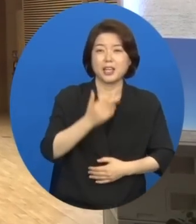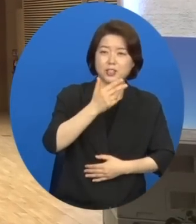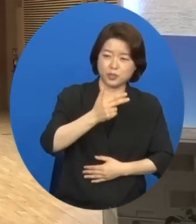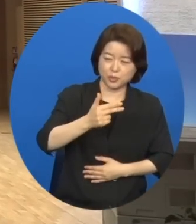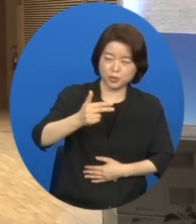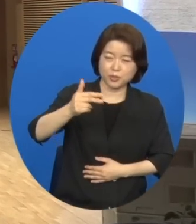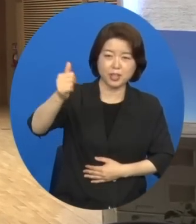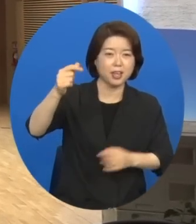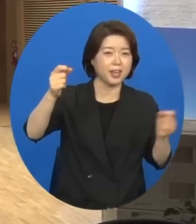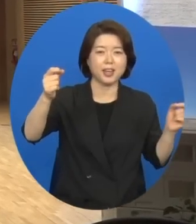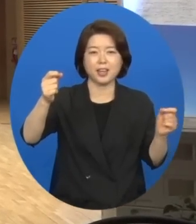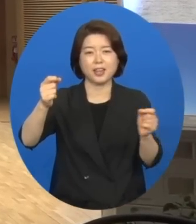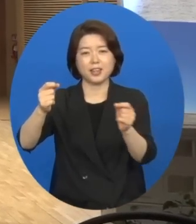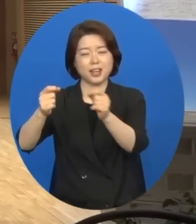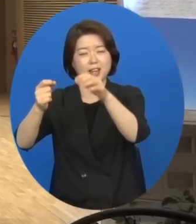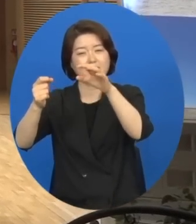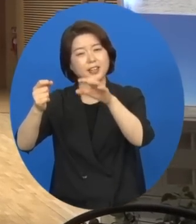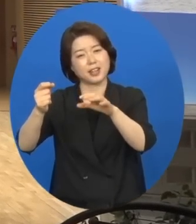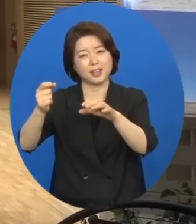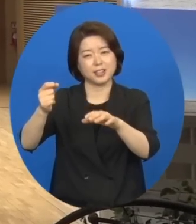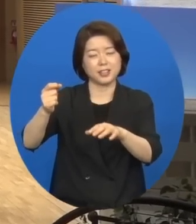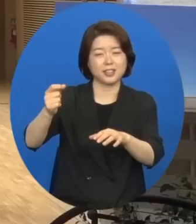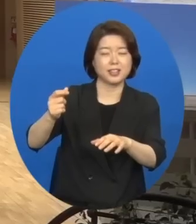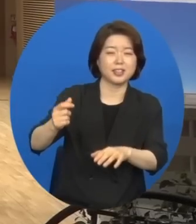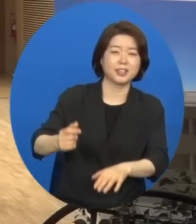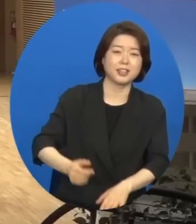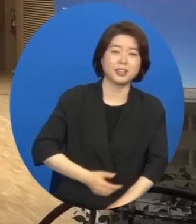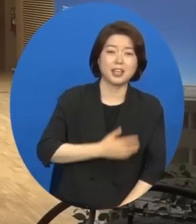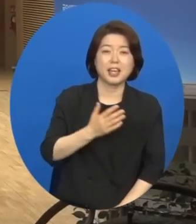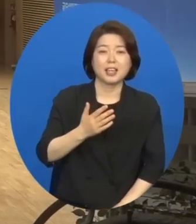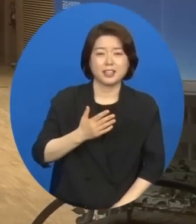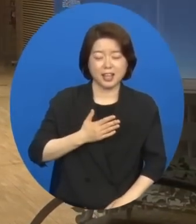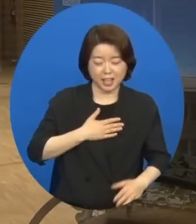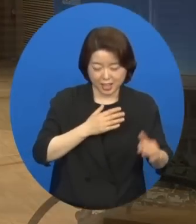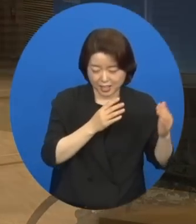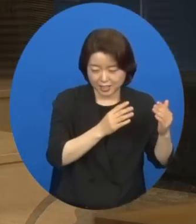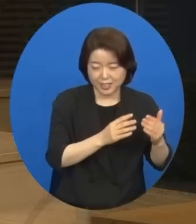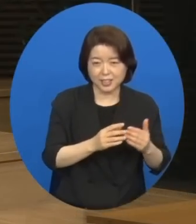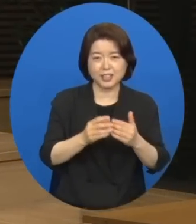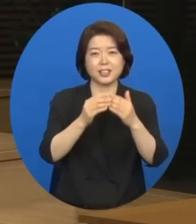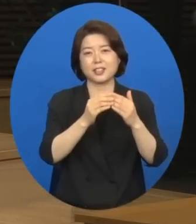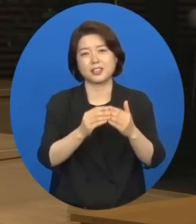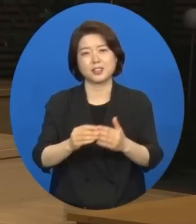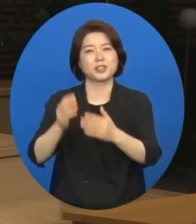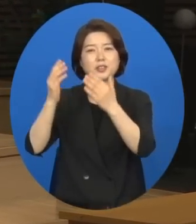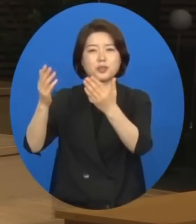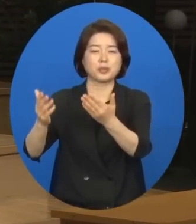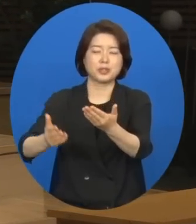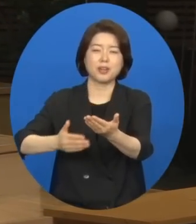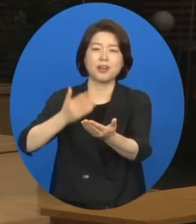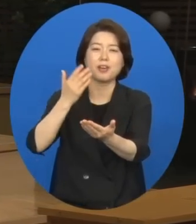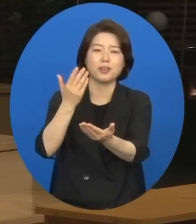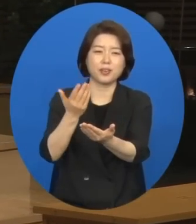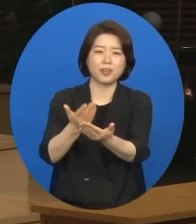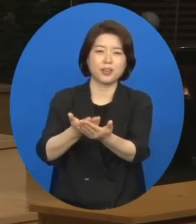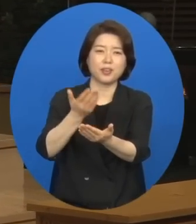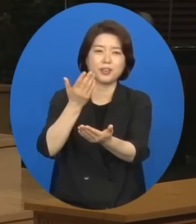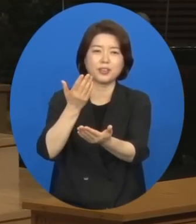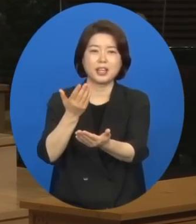이끄소서. 주께 가까이 날 이끄소서.